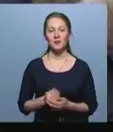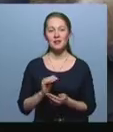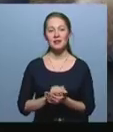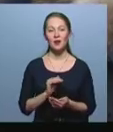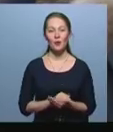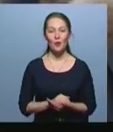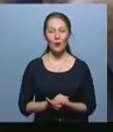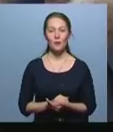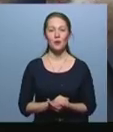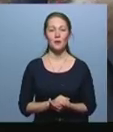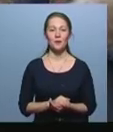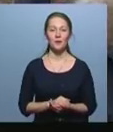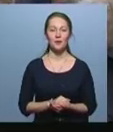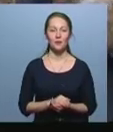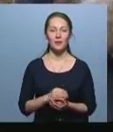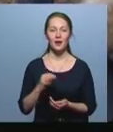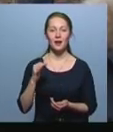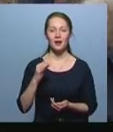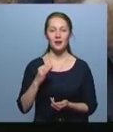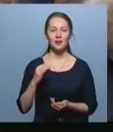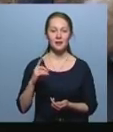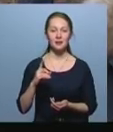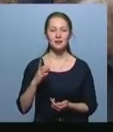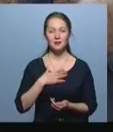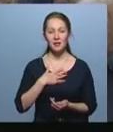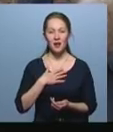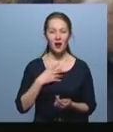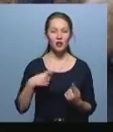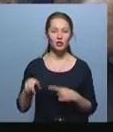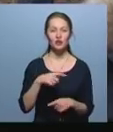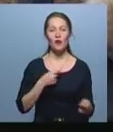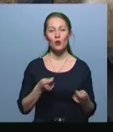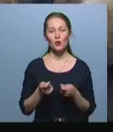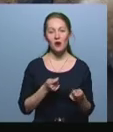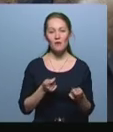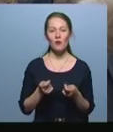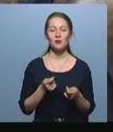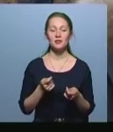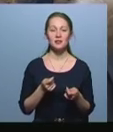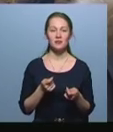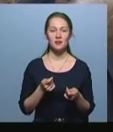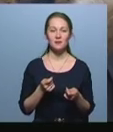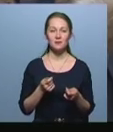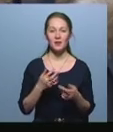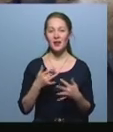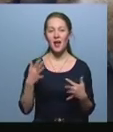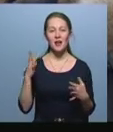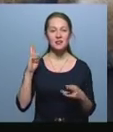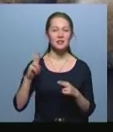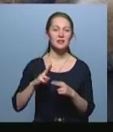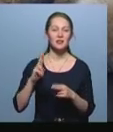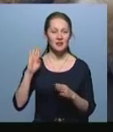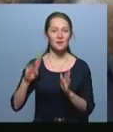знакомые из руководства нашего военных ведомств.